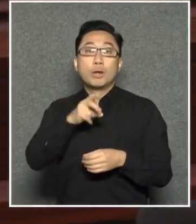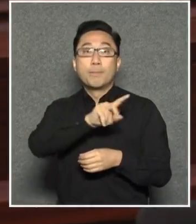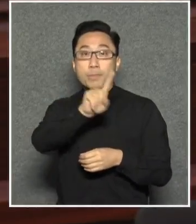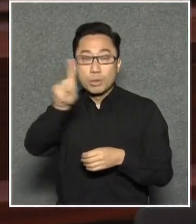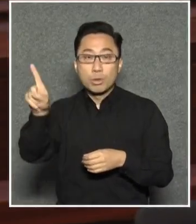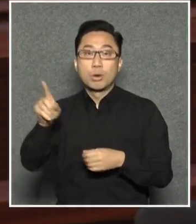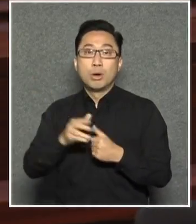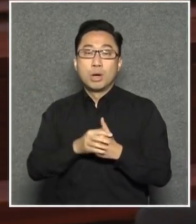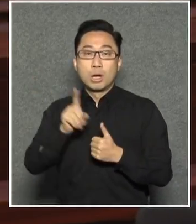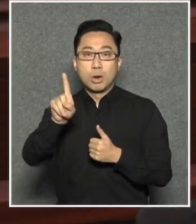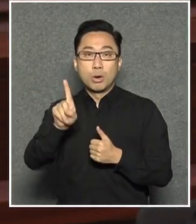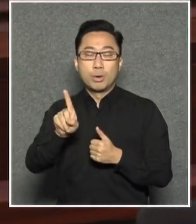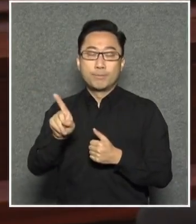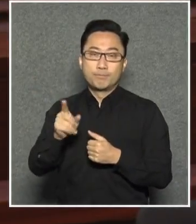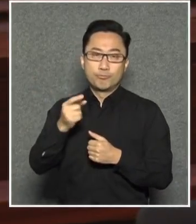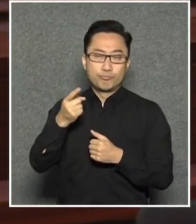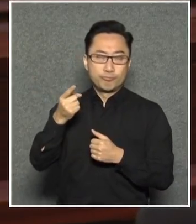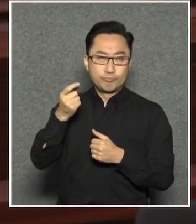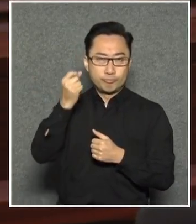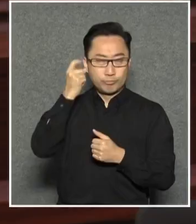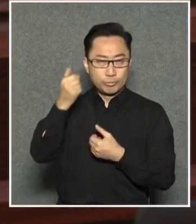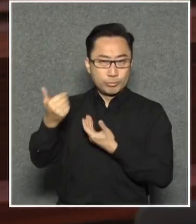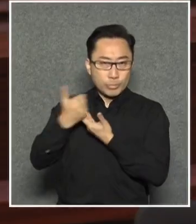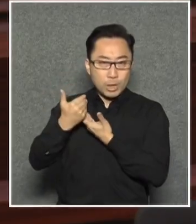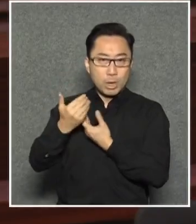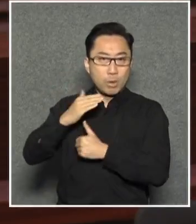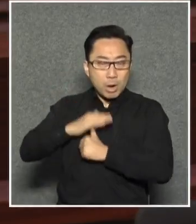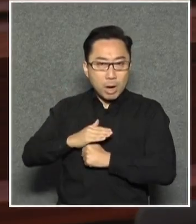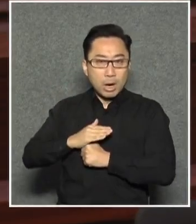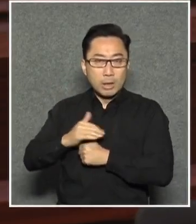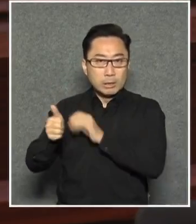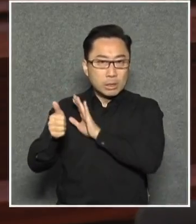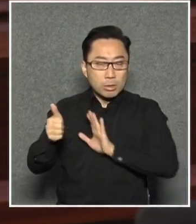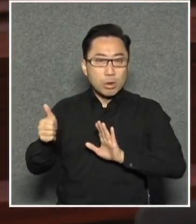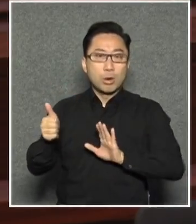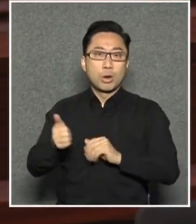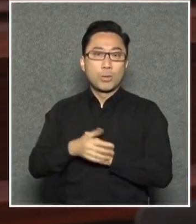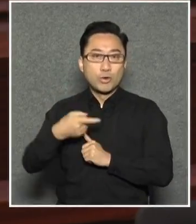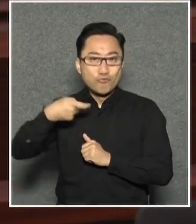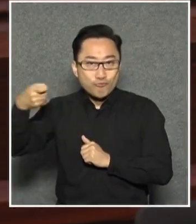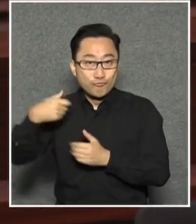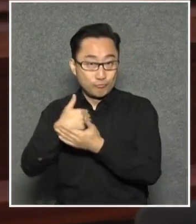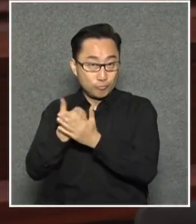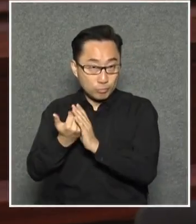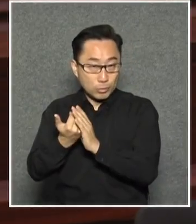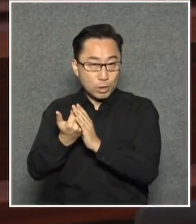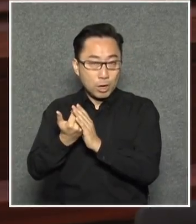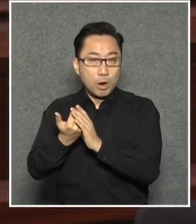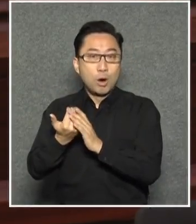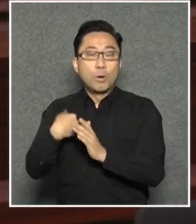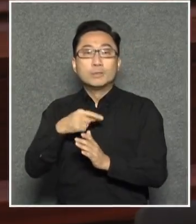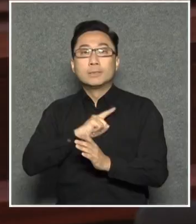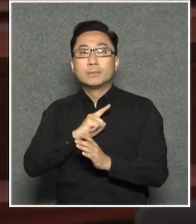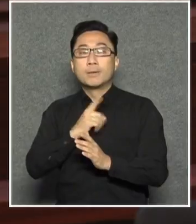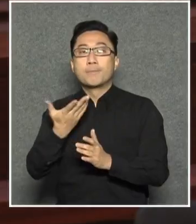受到不必要嘅壓力或者影響、威逼或者利誘嘅情況之下，係令到佢係不身不由己地